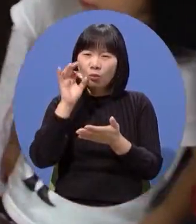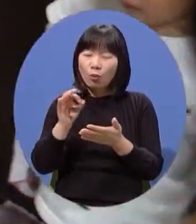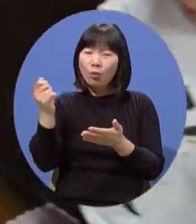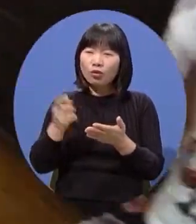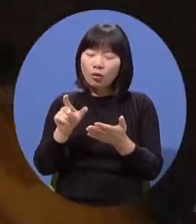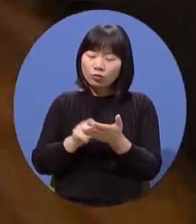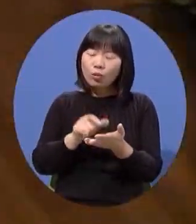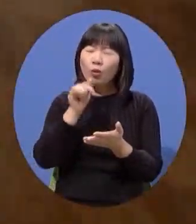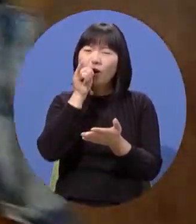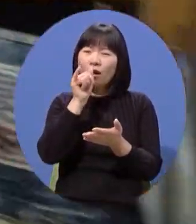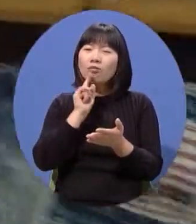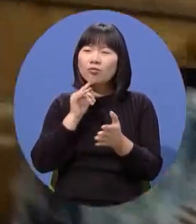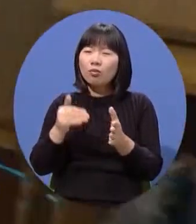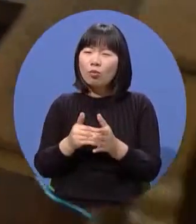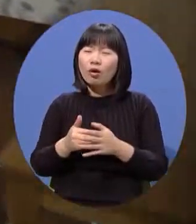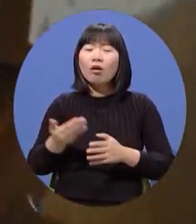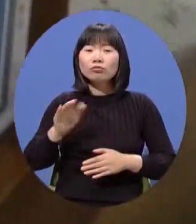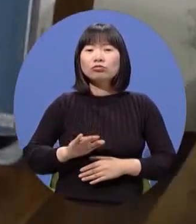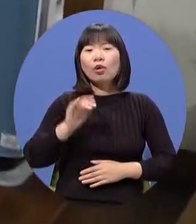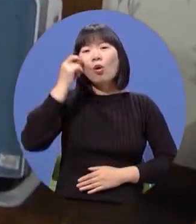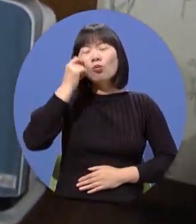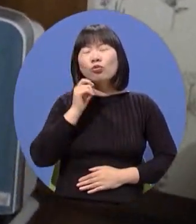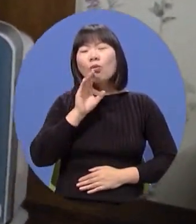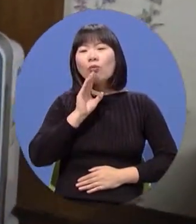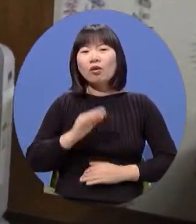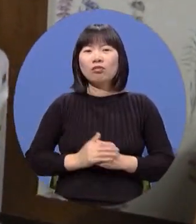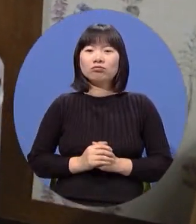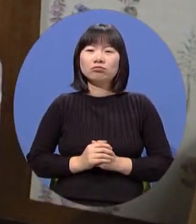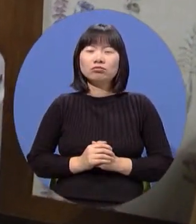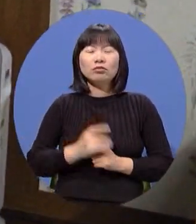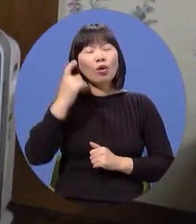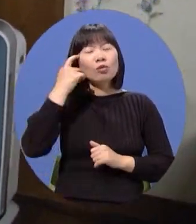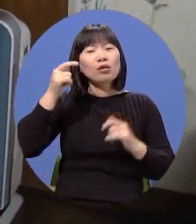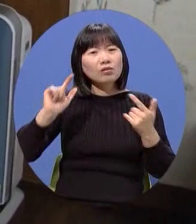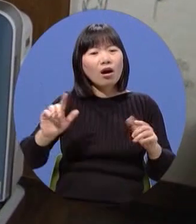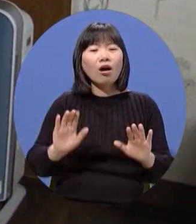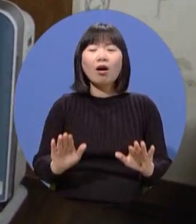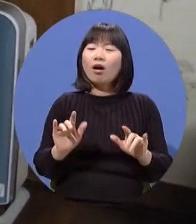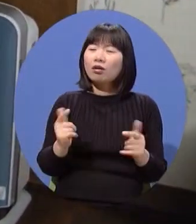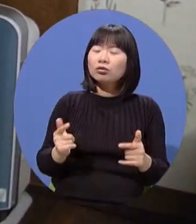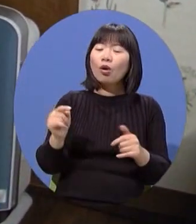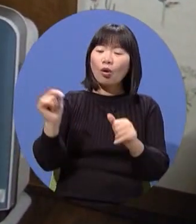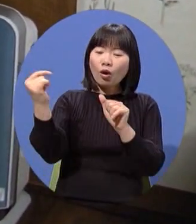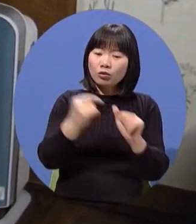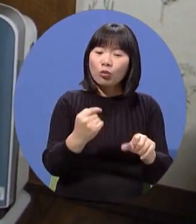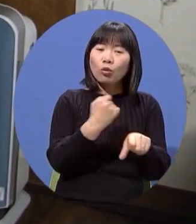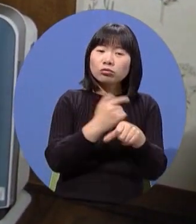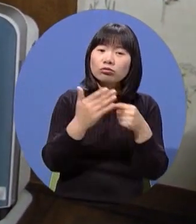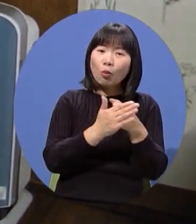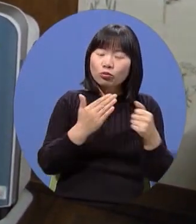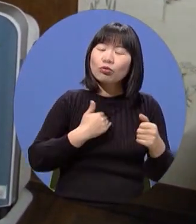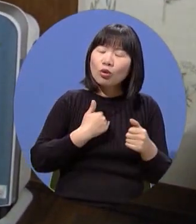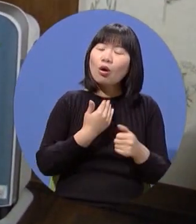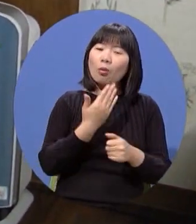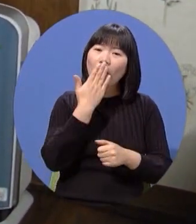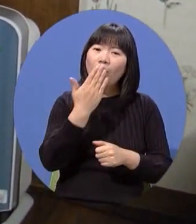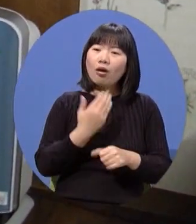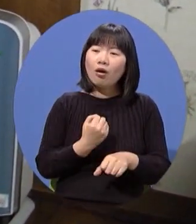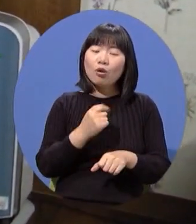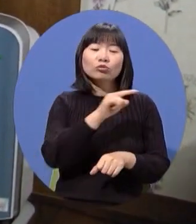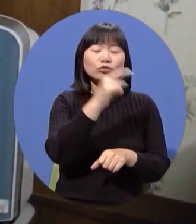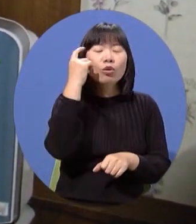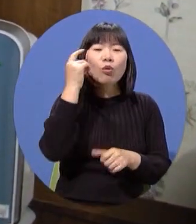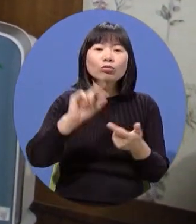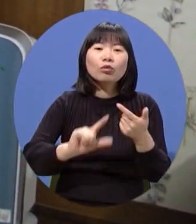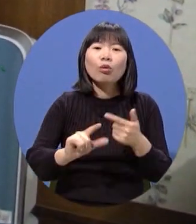적었어. 아. 근데 자기는 물어. 생각이 다른 거지. 아니야 자기가 하라고 해서 내가 하는 거야. 왜 네 풀린